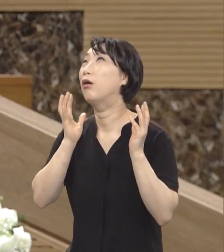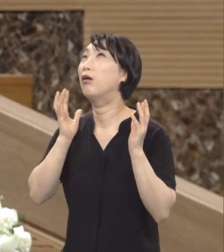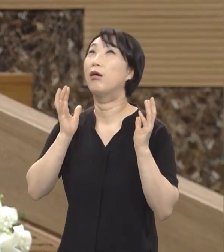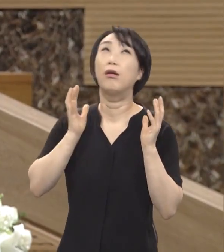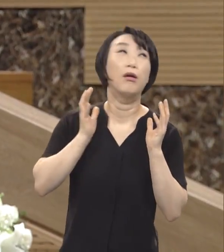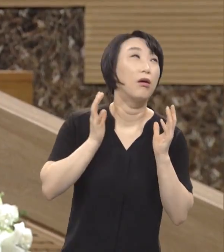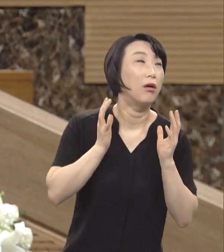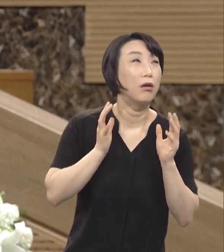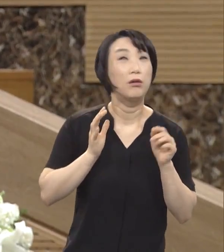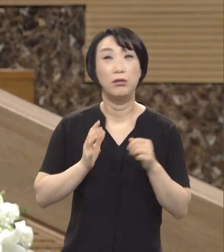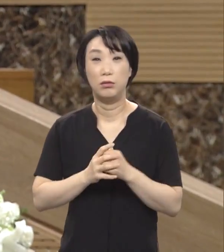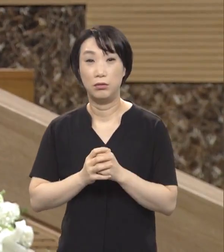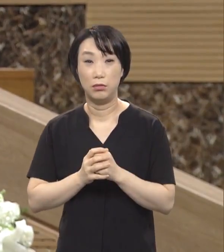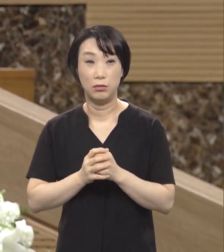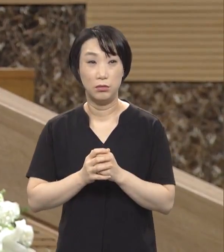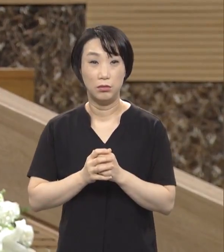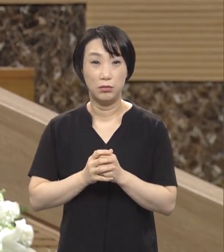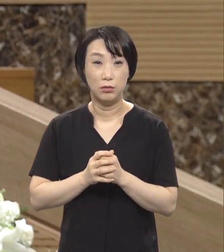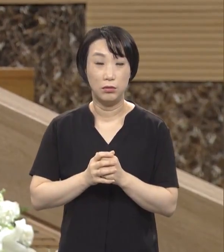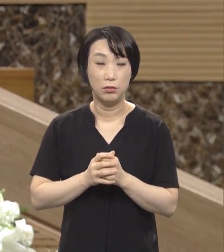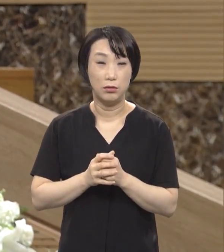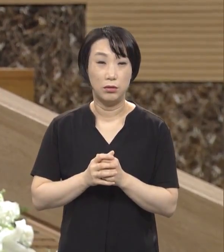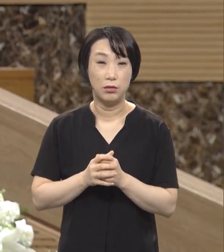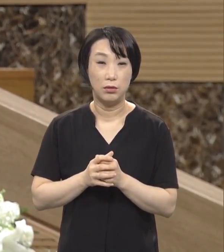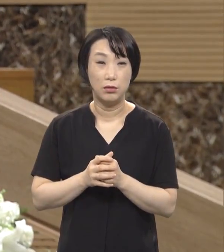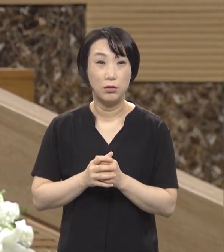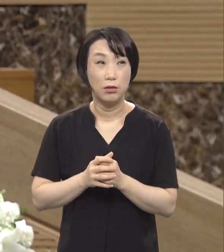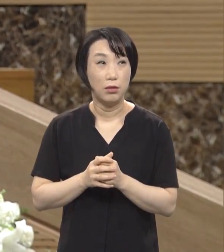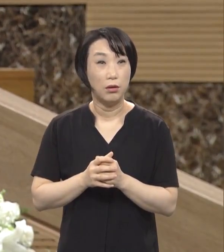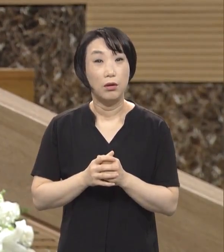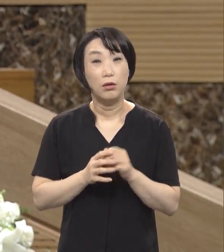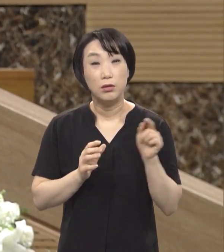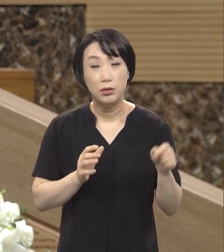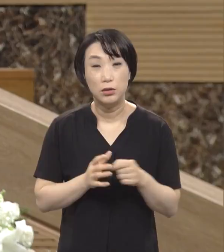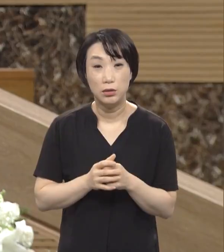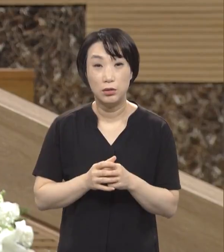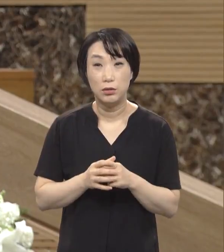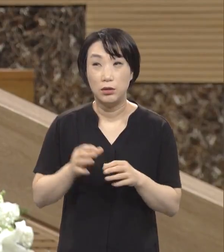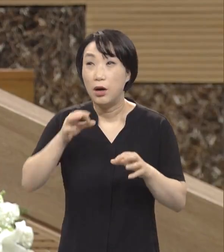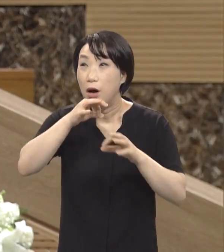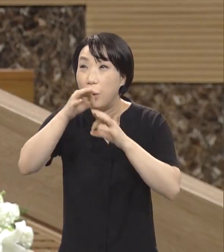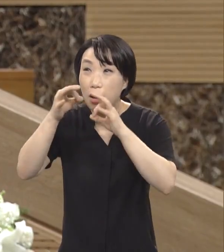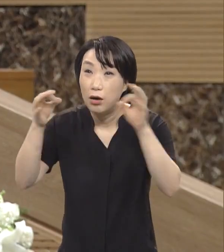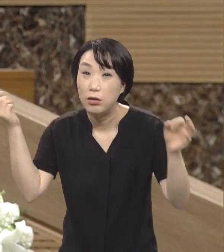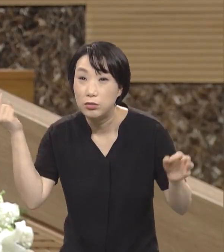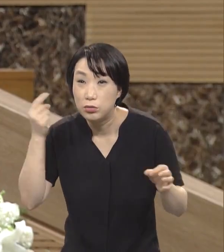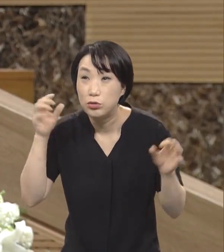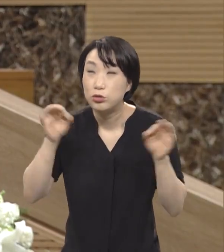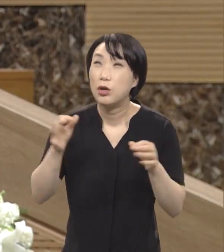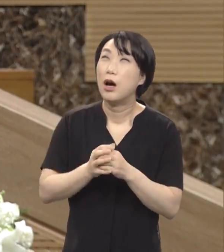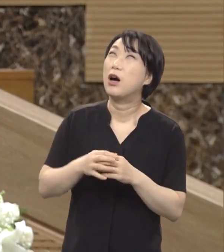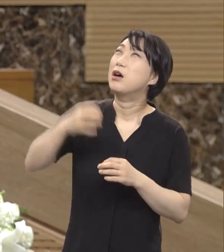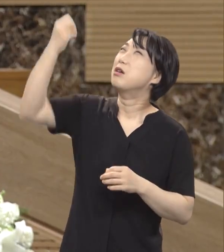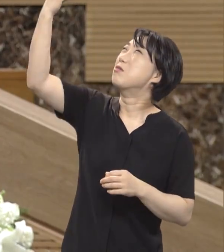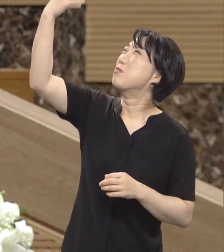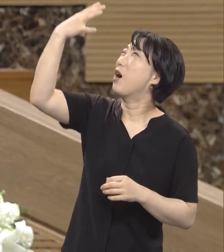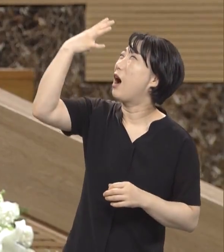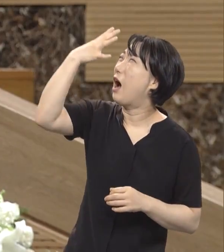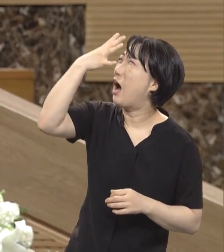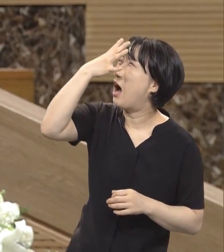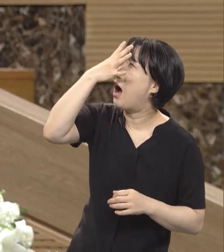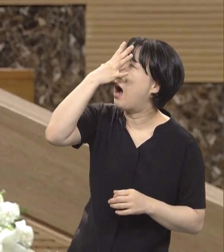애절인 음성이 들려올 때 그 목소리와 함께 쏟아지는